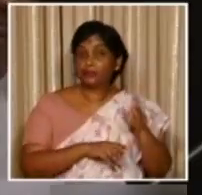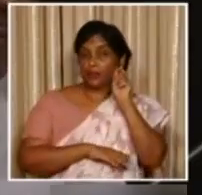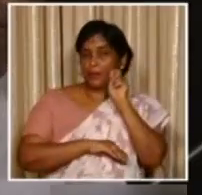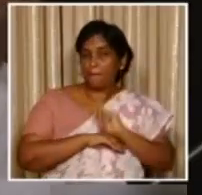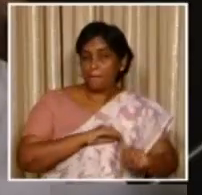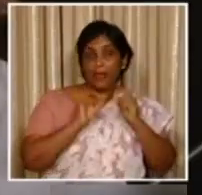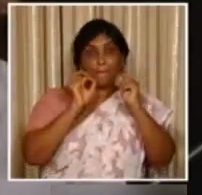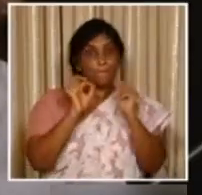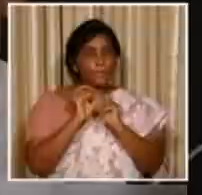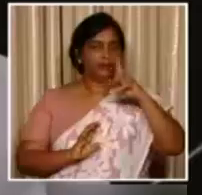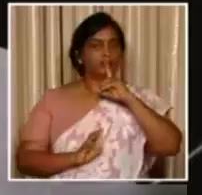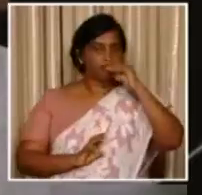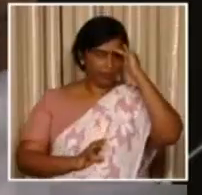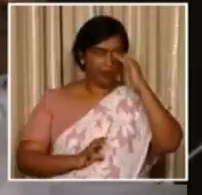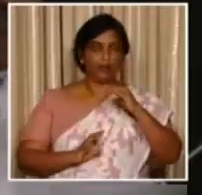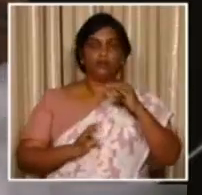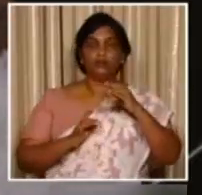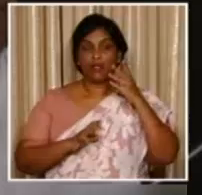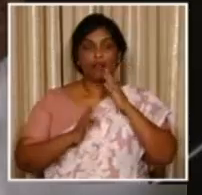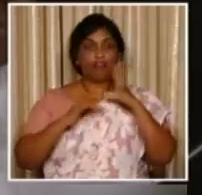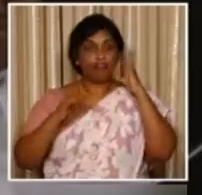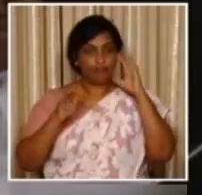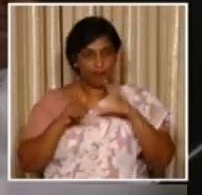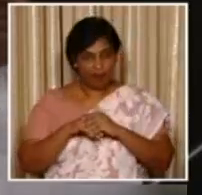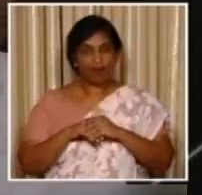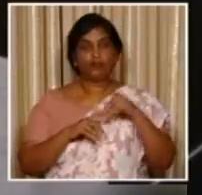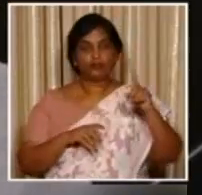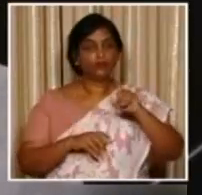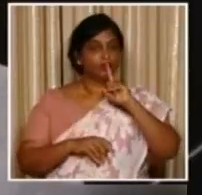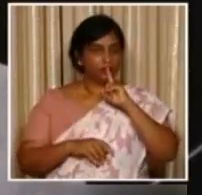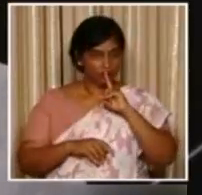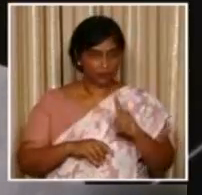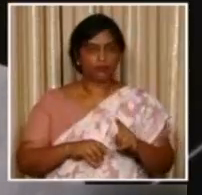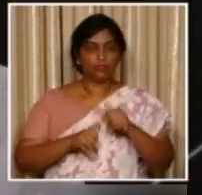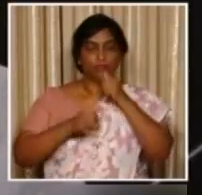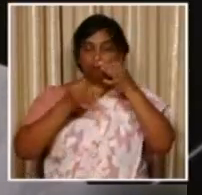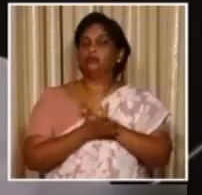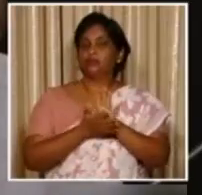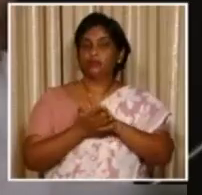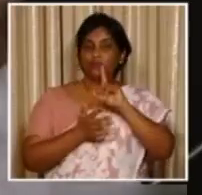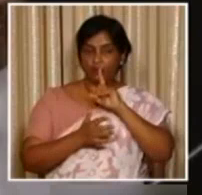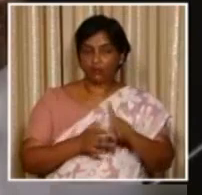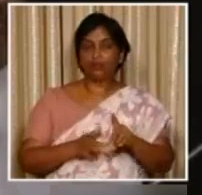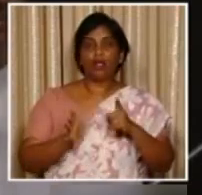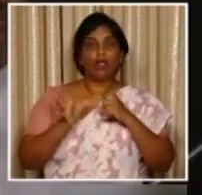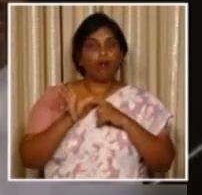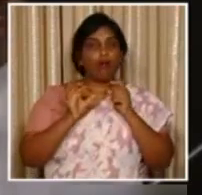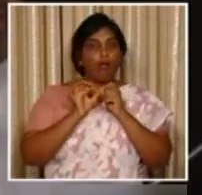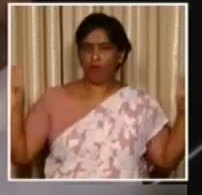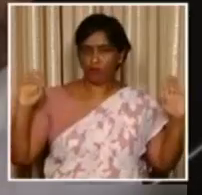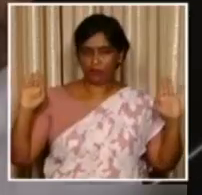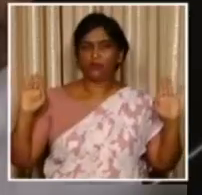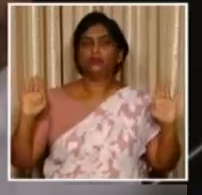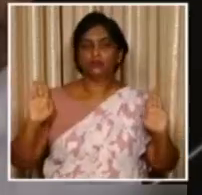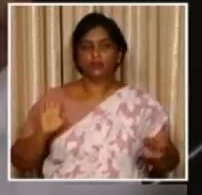B ක්‍රියාත්මක කරන්න කඩිනම් වුණා හරාන්ගේ බිරිඳ හාදියා ඈගේ කට උත්තරේ බොහොම පැහැදිලිවම කියලා තියෙනවා අබුහින් කියලා පුද්ගලයෙක්